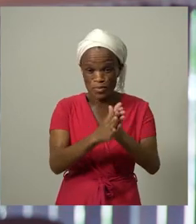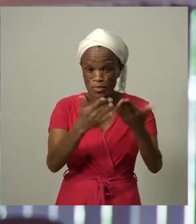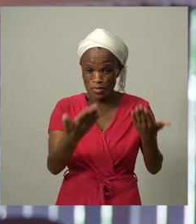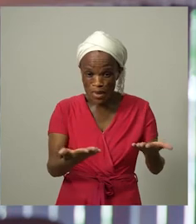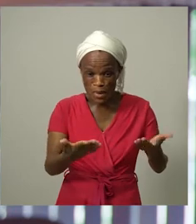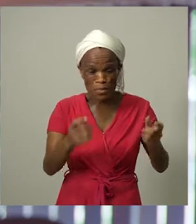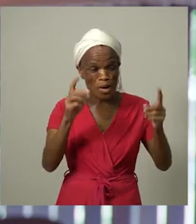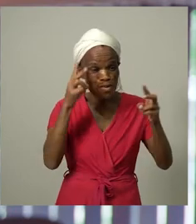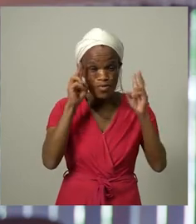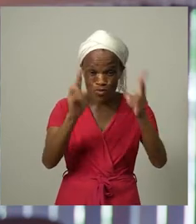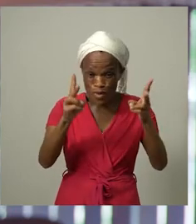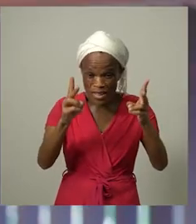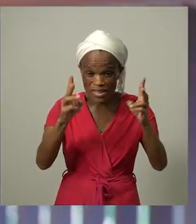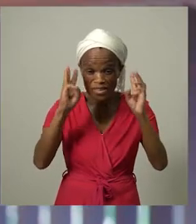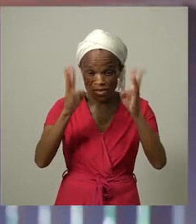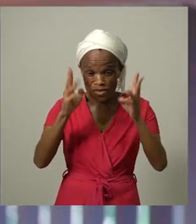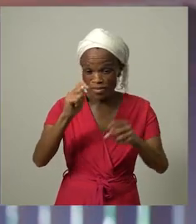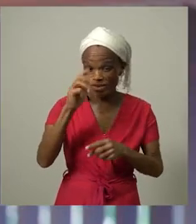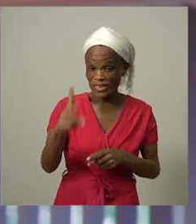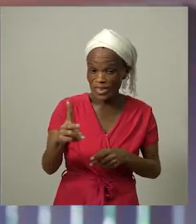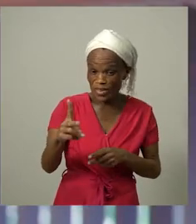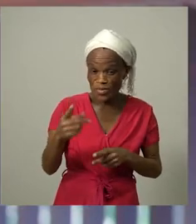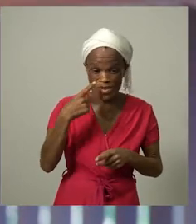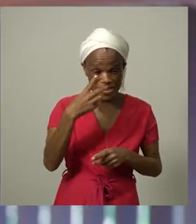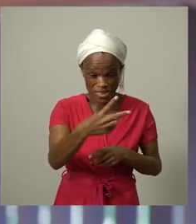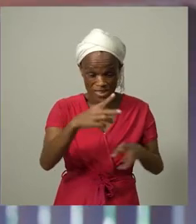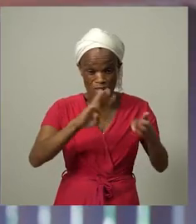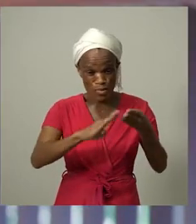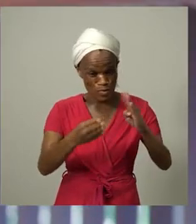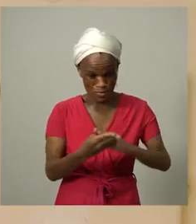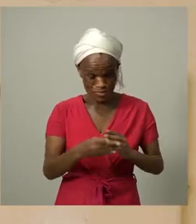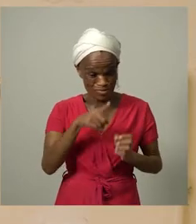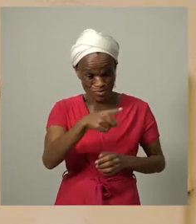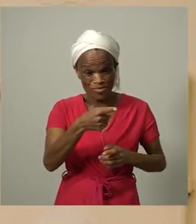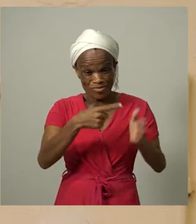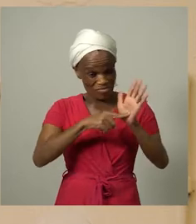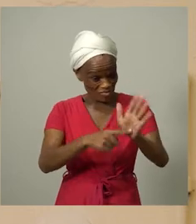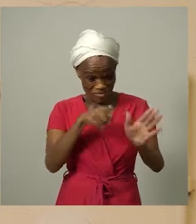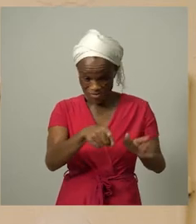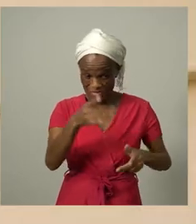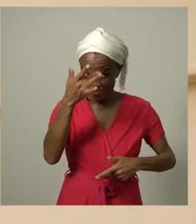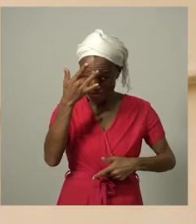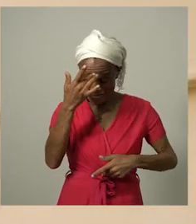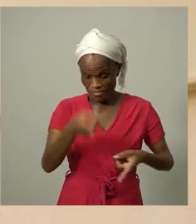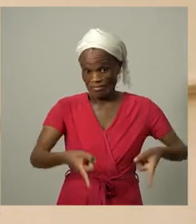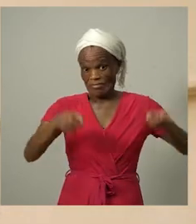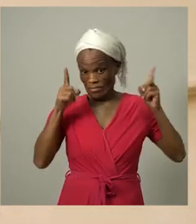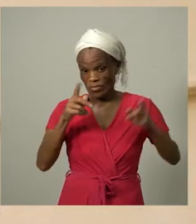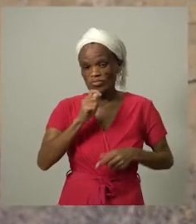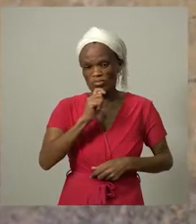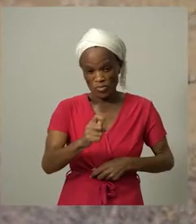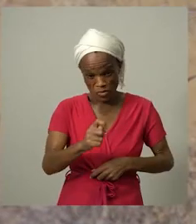amanye sibabona emphakathini yethu. Kuyakhombisa ukuthi lesi sifo siyingozi kakhulu. Angicizelele emphakathini,